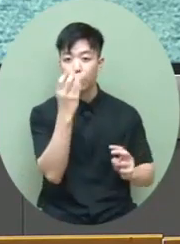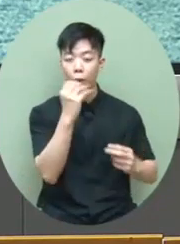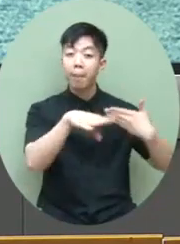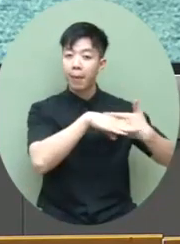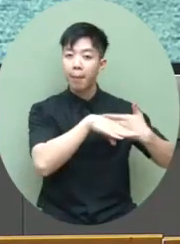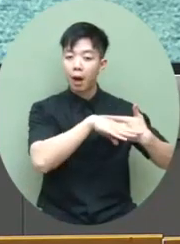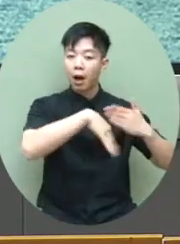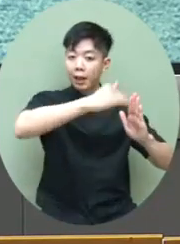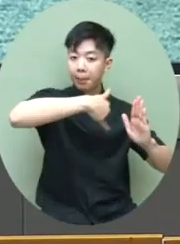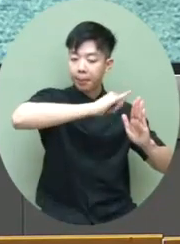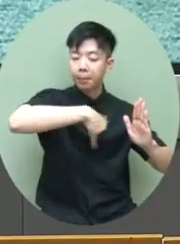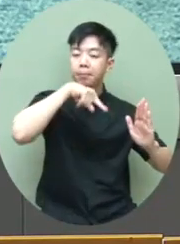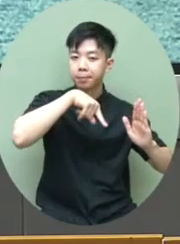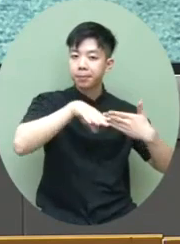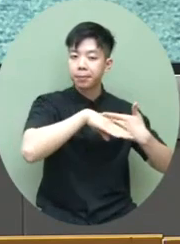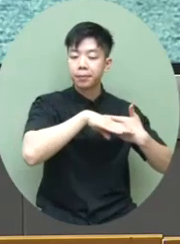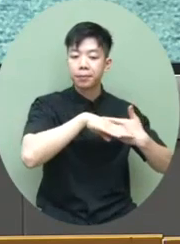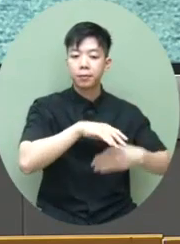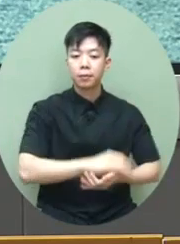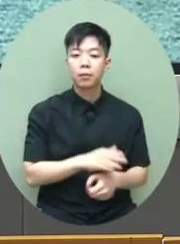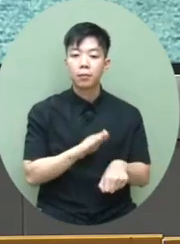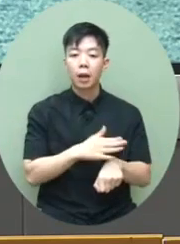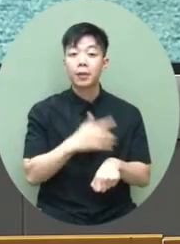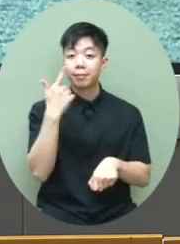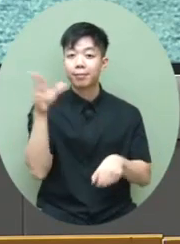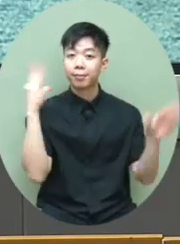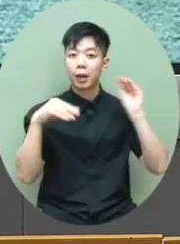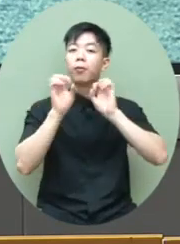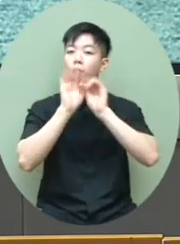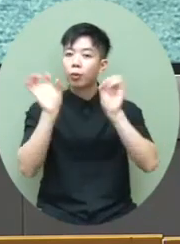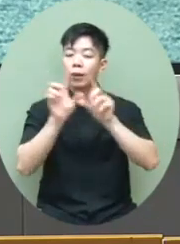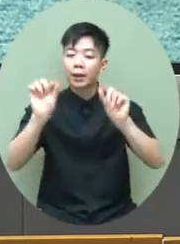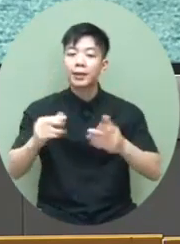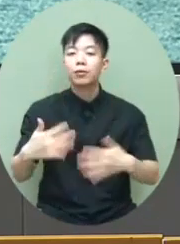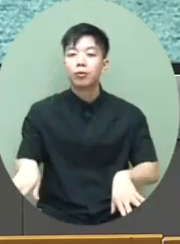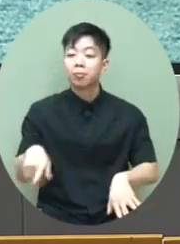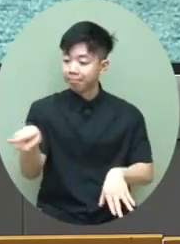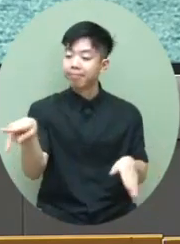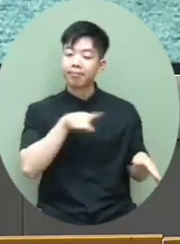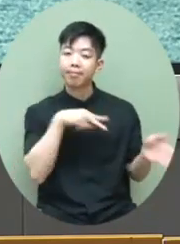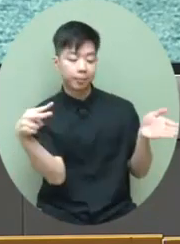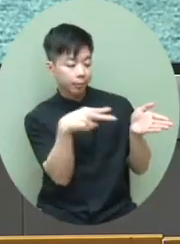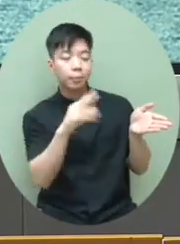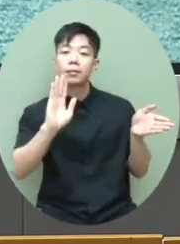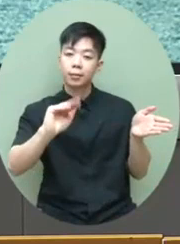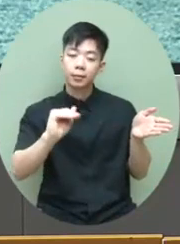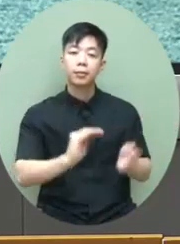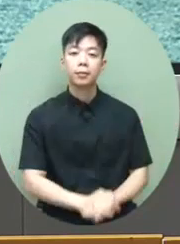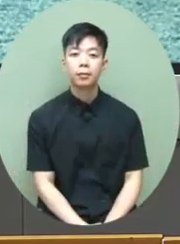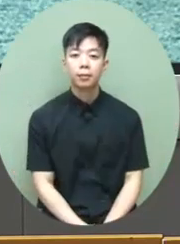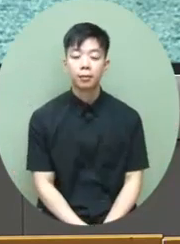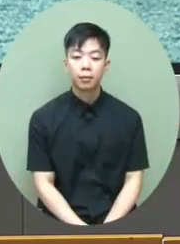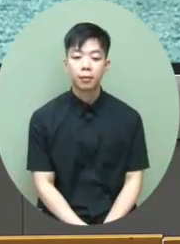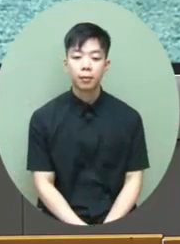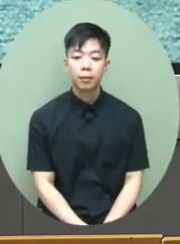係啱啱我哋出咗個新聞稿，就解釋呢件事，或者你可以睇翻個新聞稿嘅情況咯。